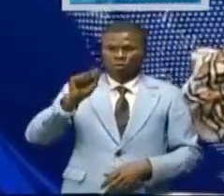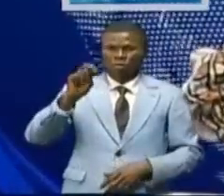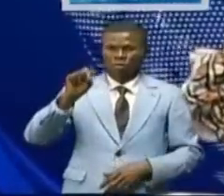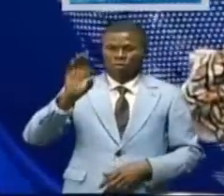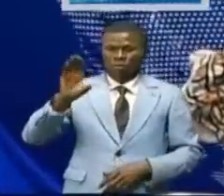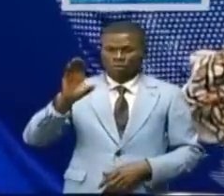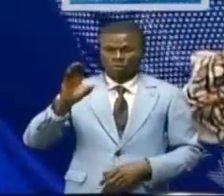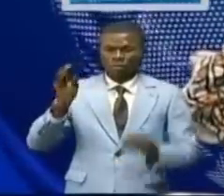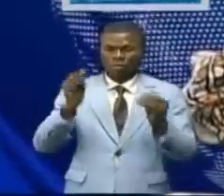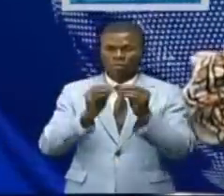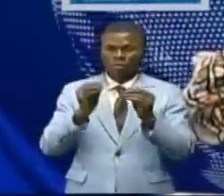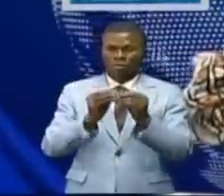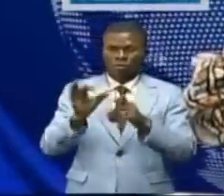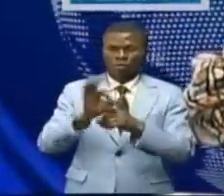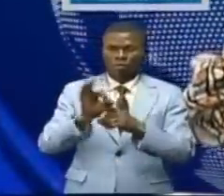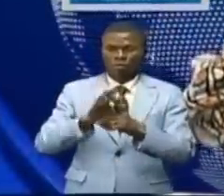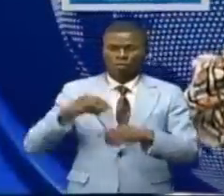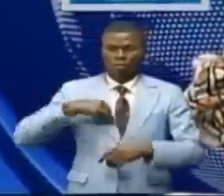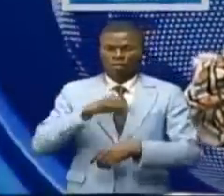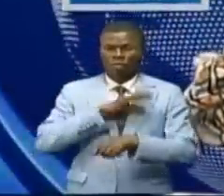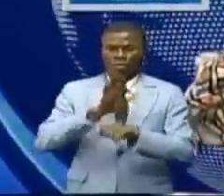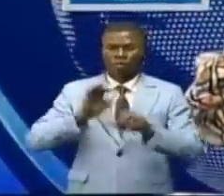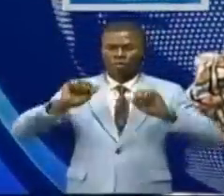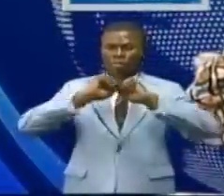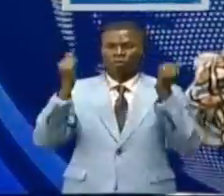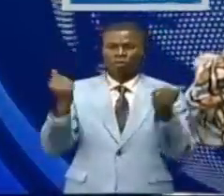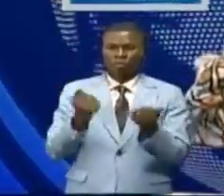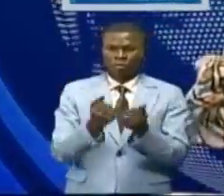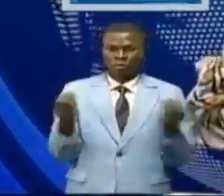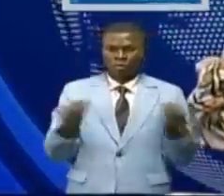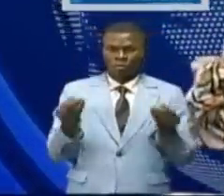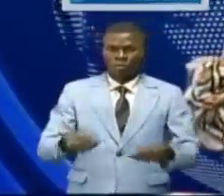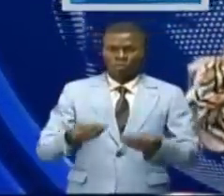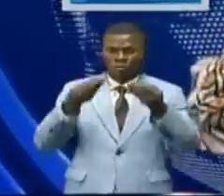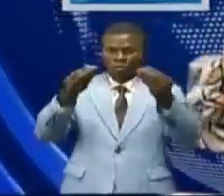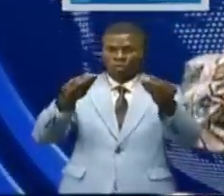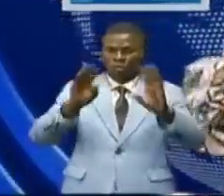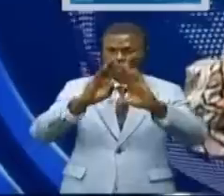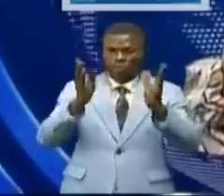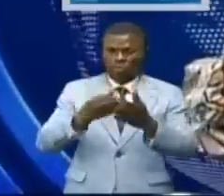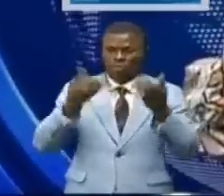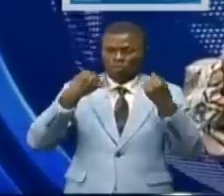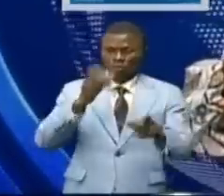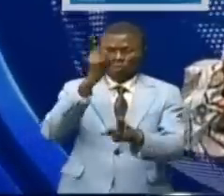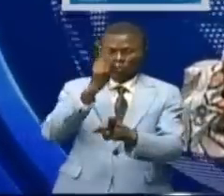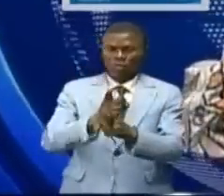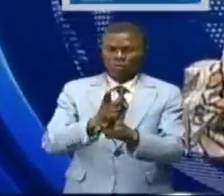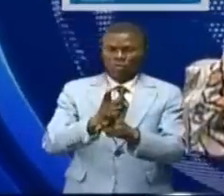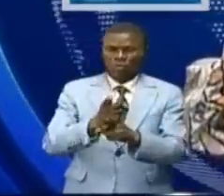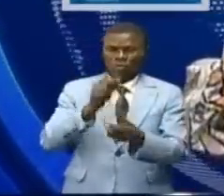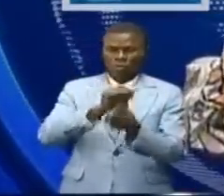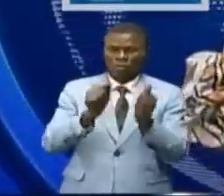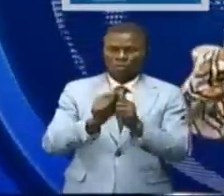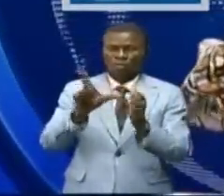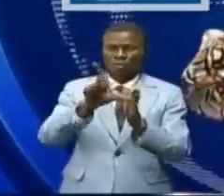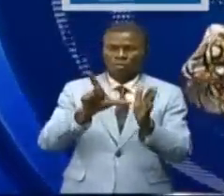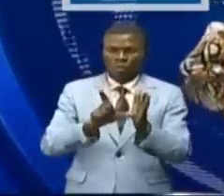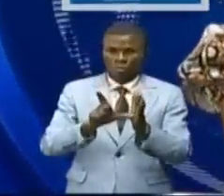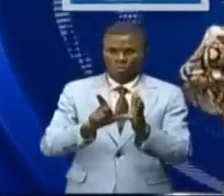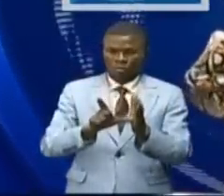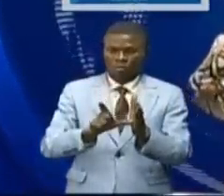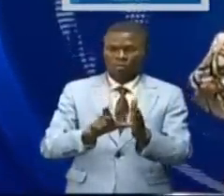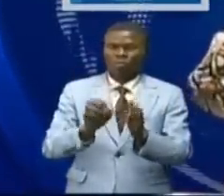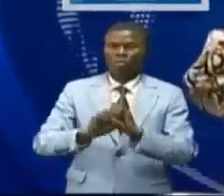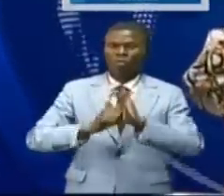au cours d'un atelier les membres des différentes associations afin de leur donner toutes les informations utiles sur cette loi qui vise à assurer